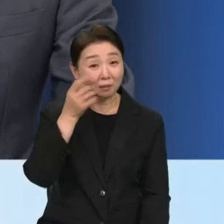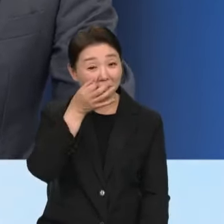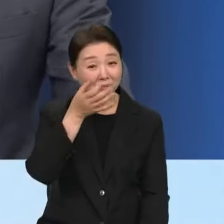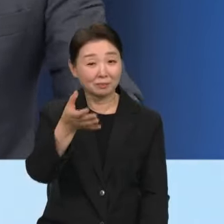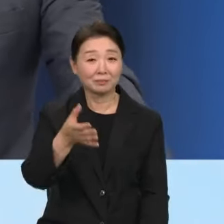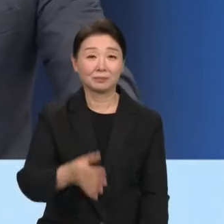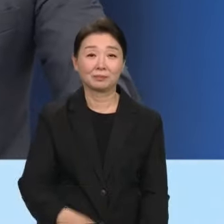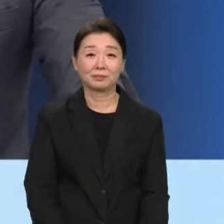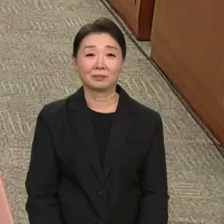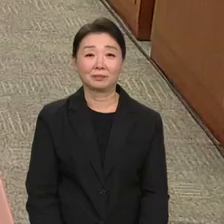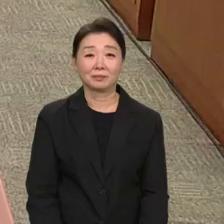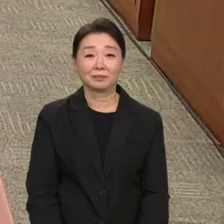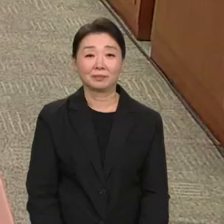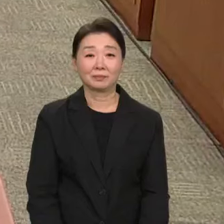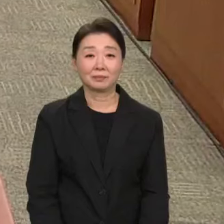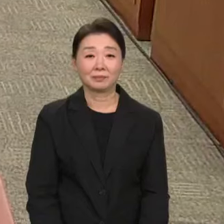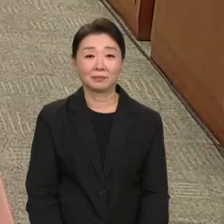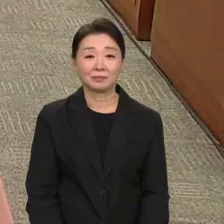보시죠.